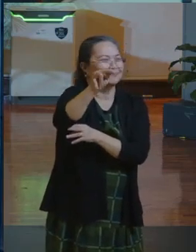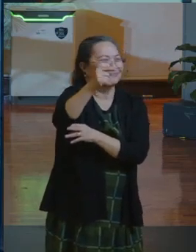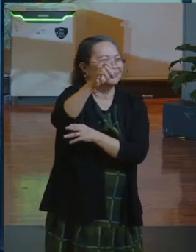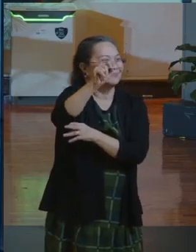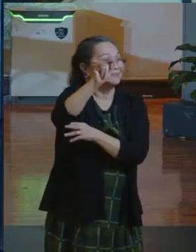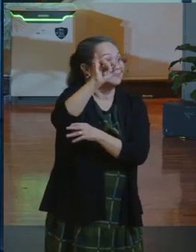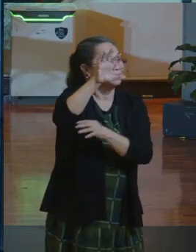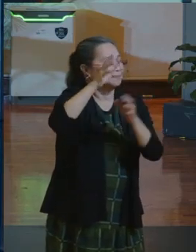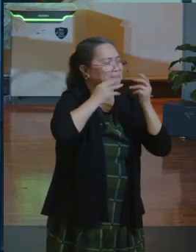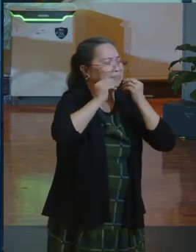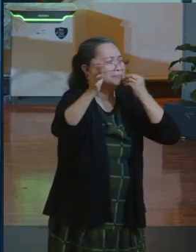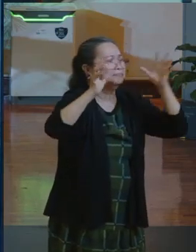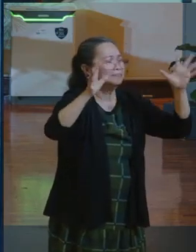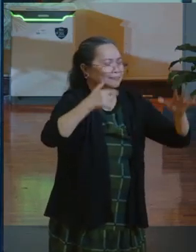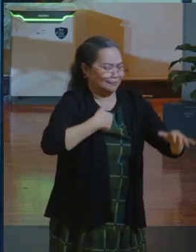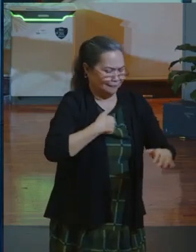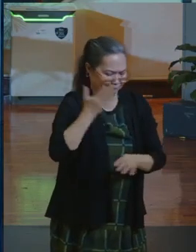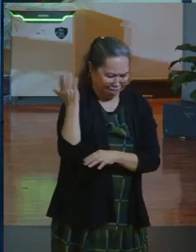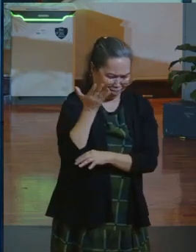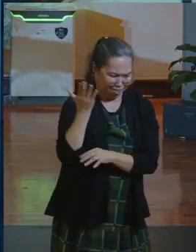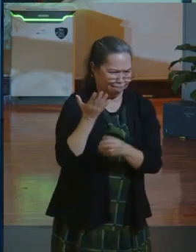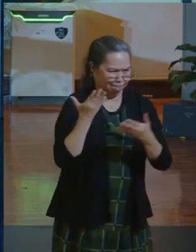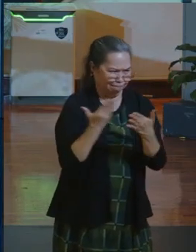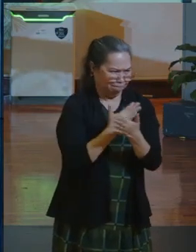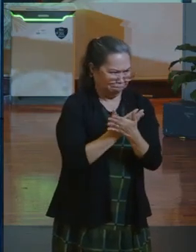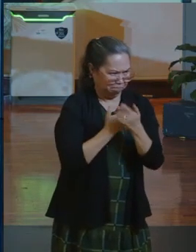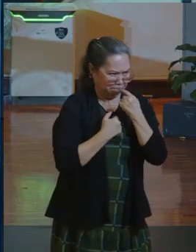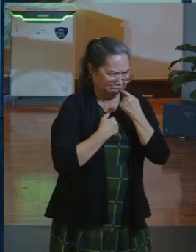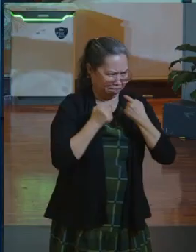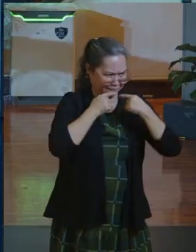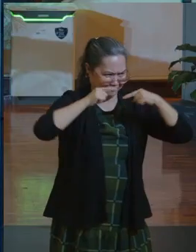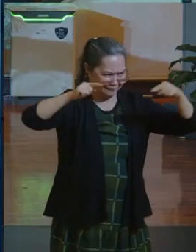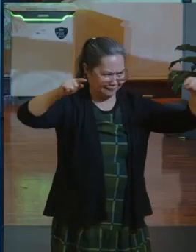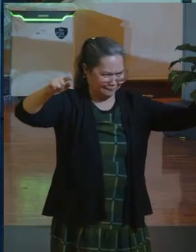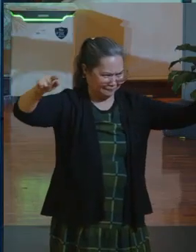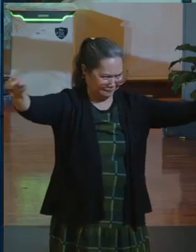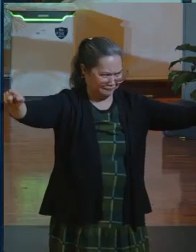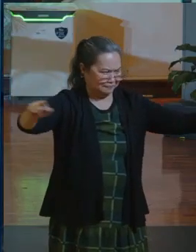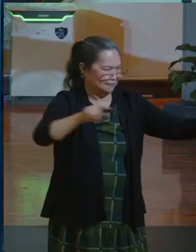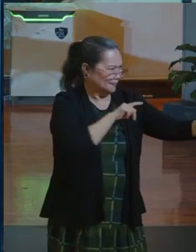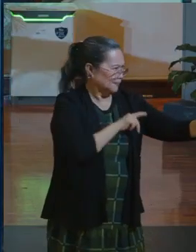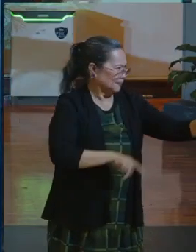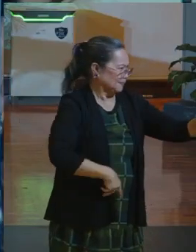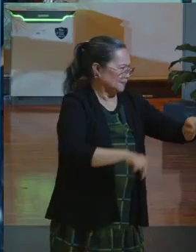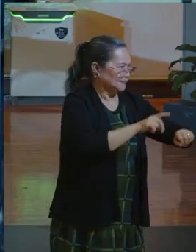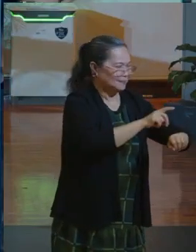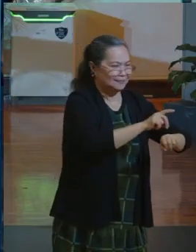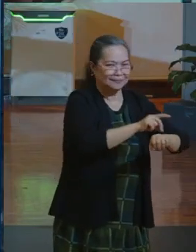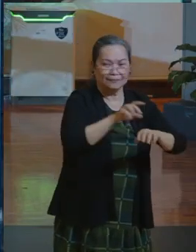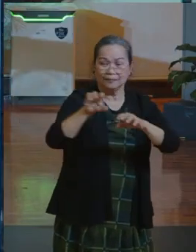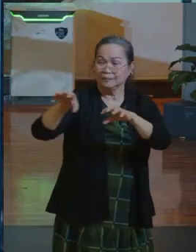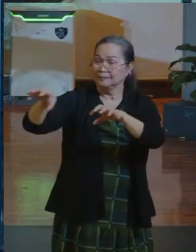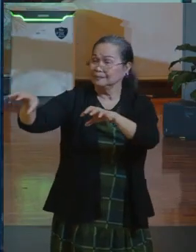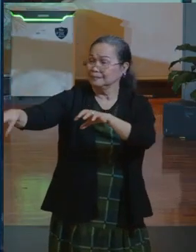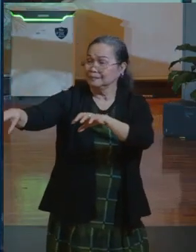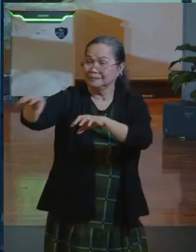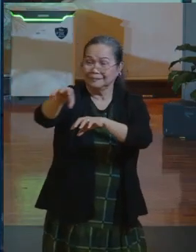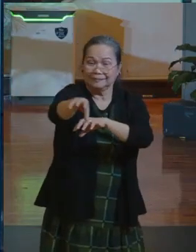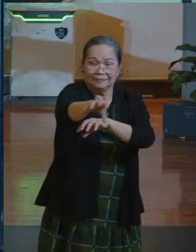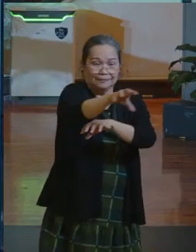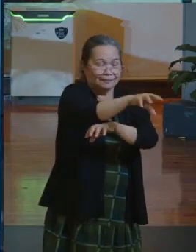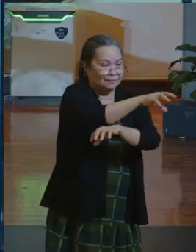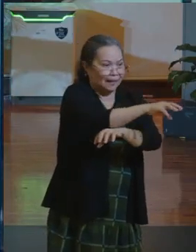good news. I must preach the good news of the kingdom of God to the other towns as well, for I was sent for